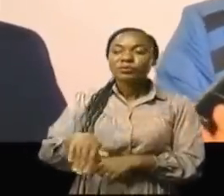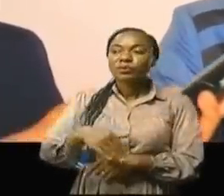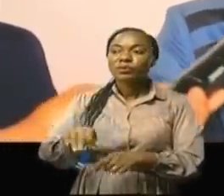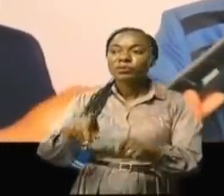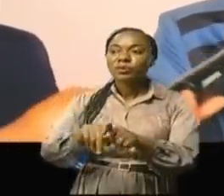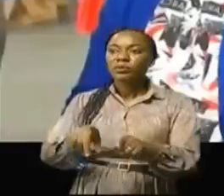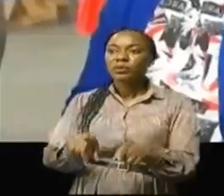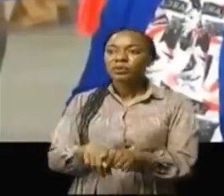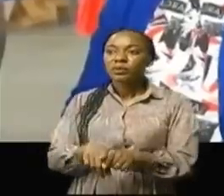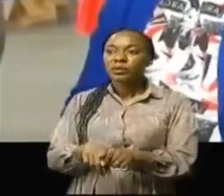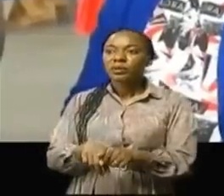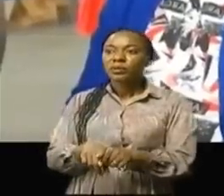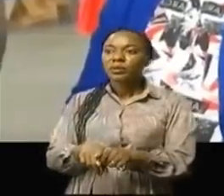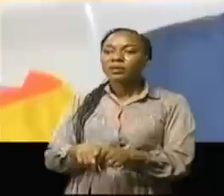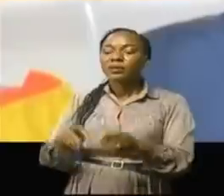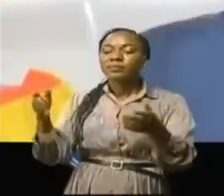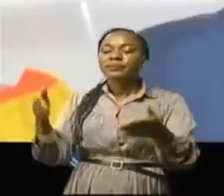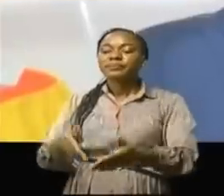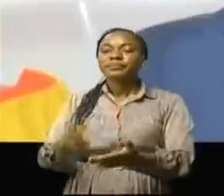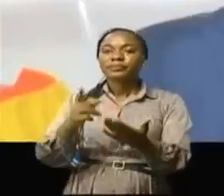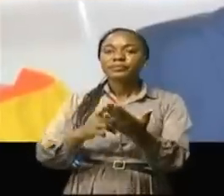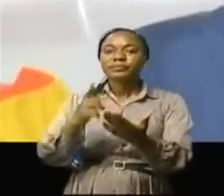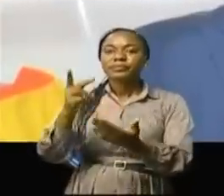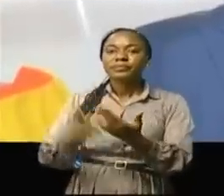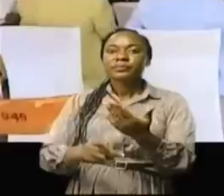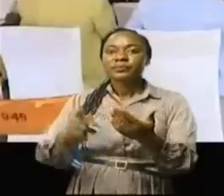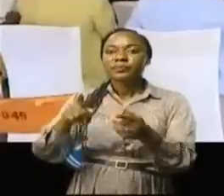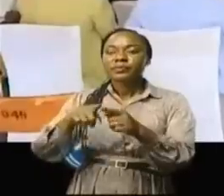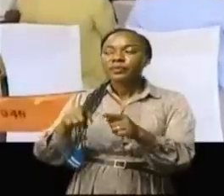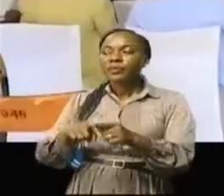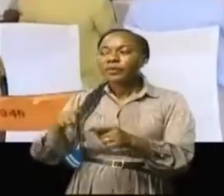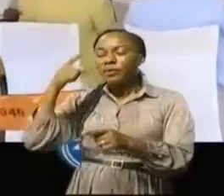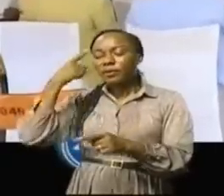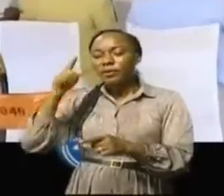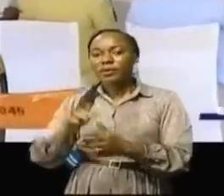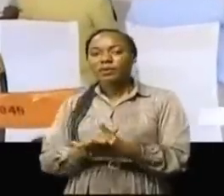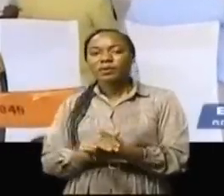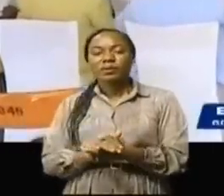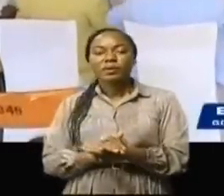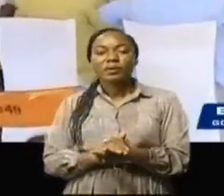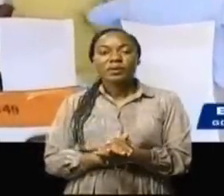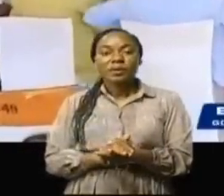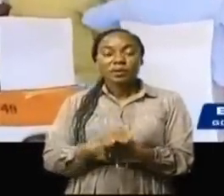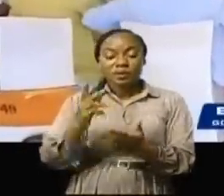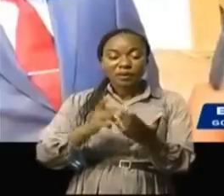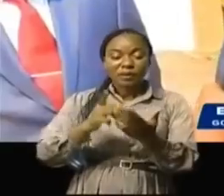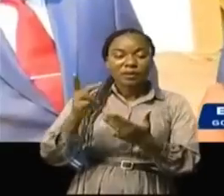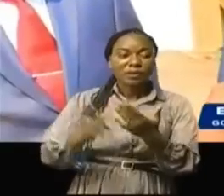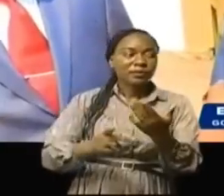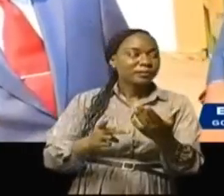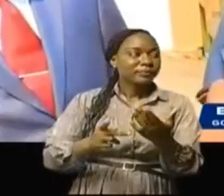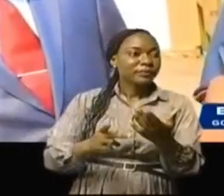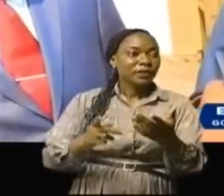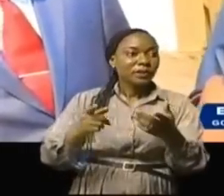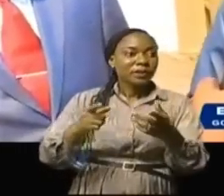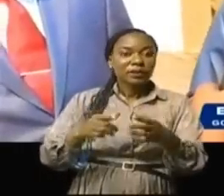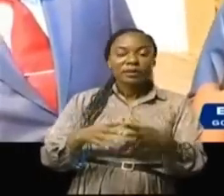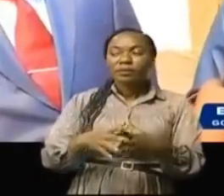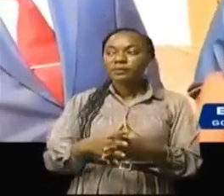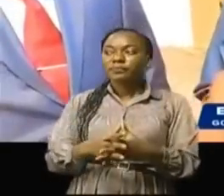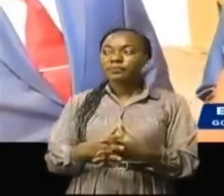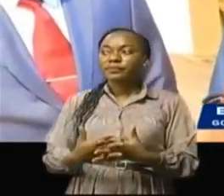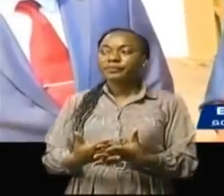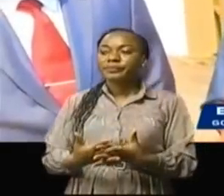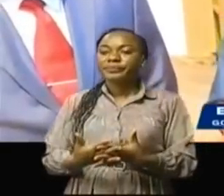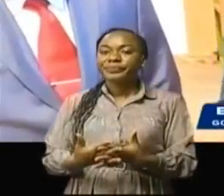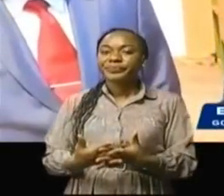zones pilotes du présent programme. Comment la province d'Ikwilu a-t-elle accueilli ce programme? La province d'Ikwilu